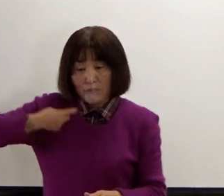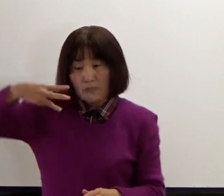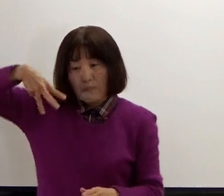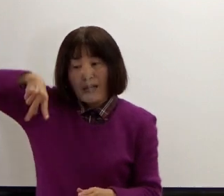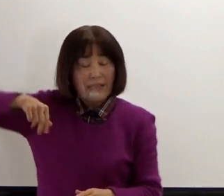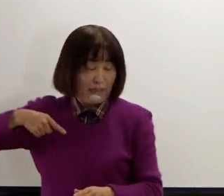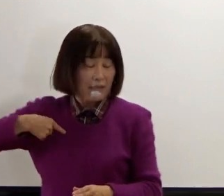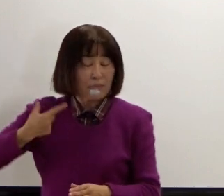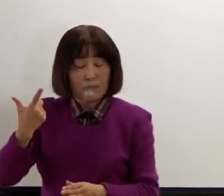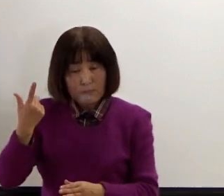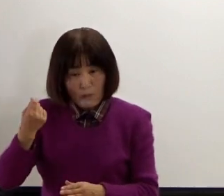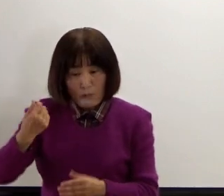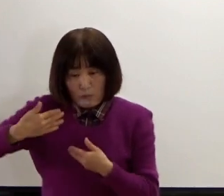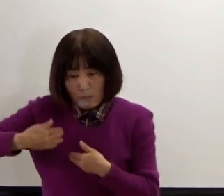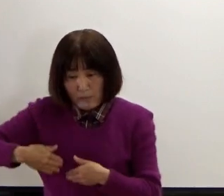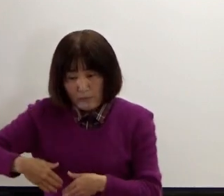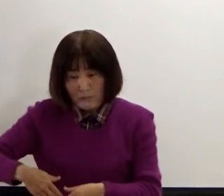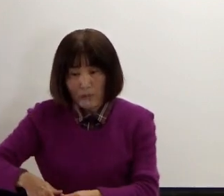信するわけです。